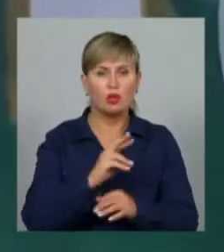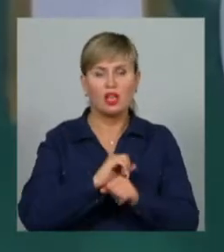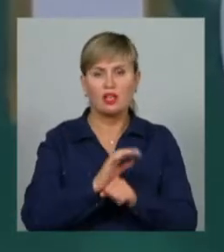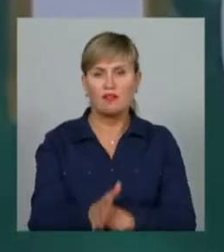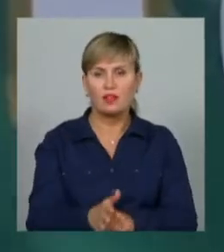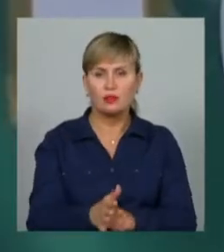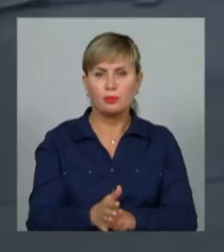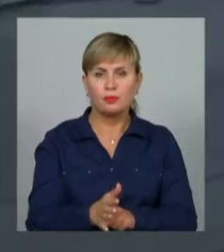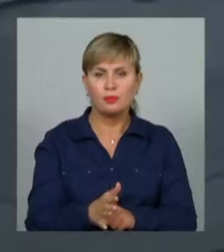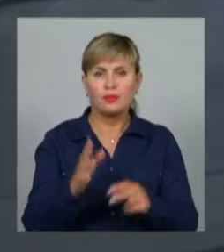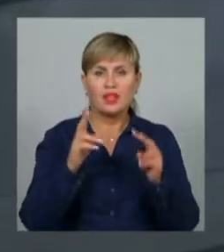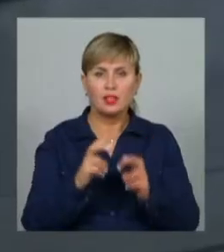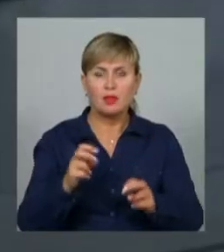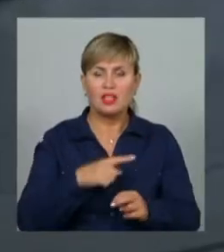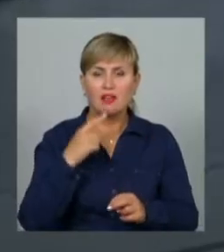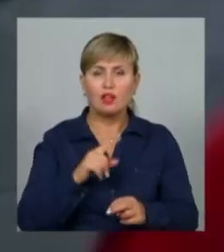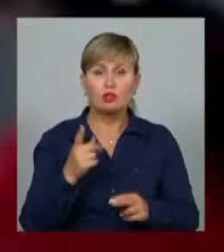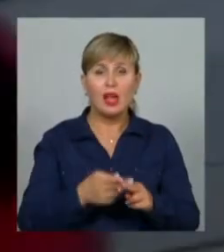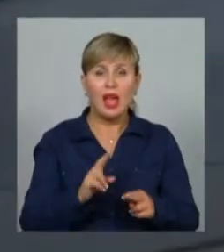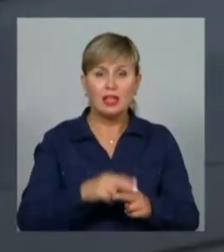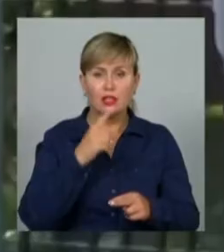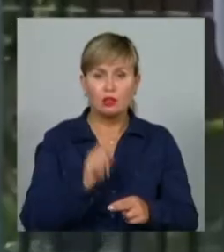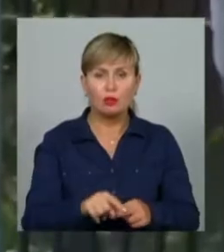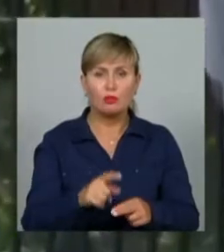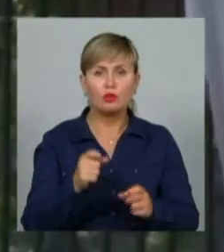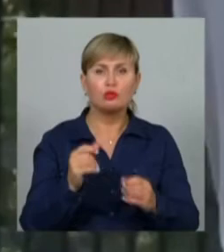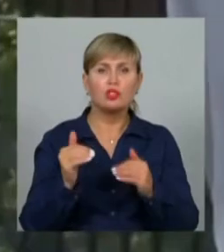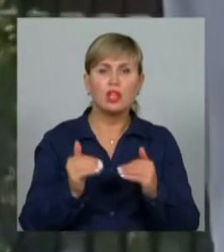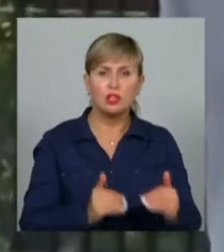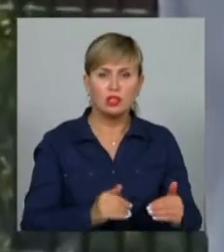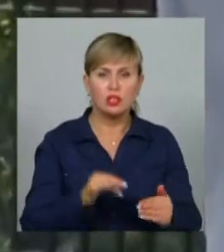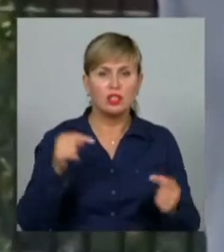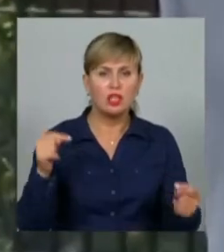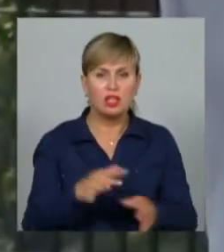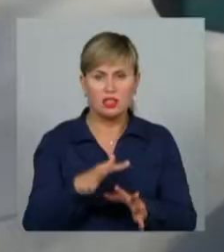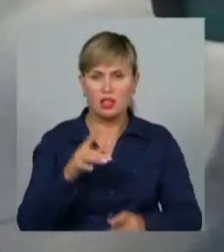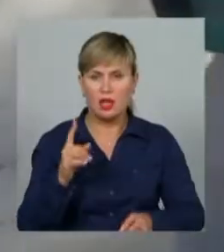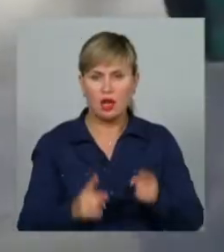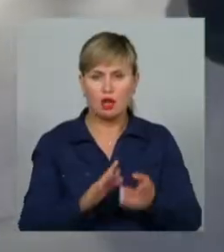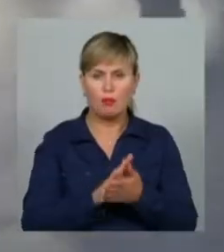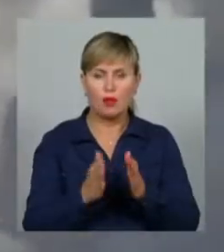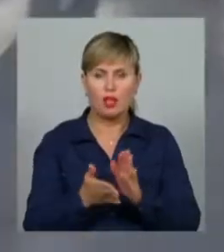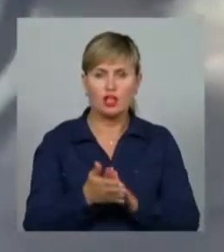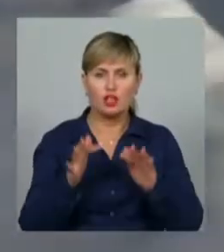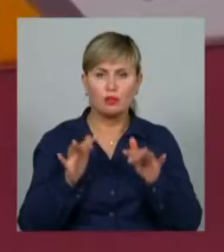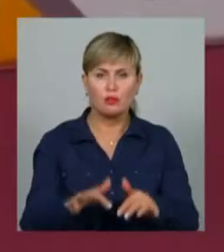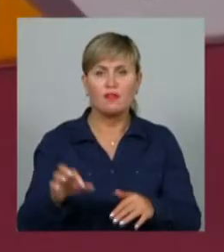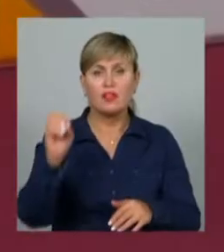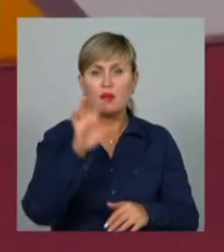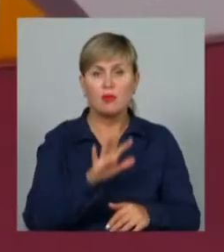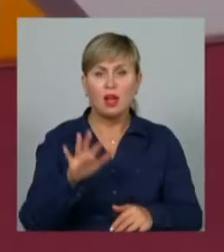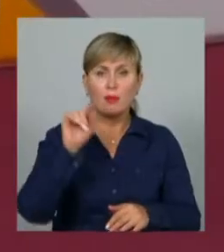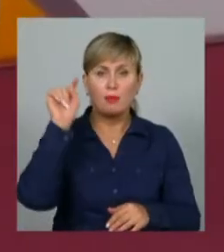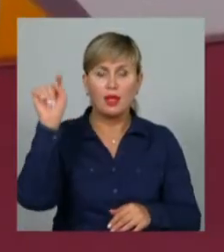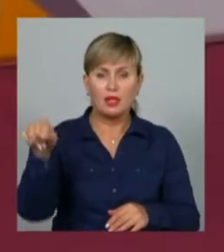коронавируса. Однако эксперты считают, что эти цифры сильно занижены и не соответствуют реальному положению дел. Европейское агентство